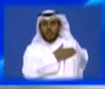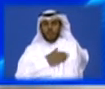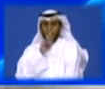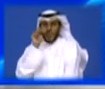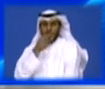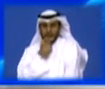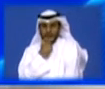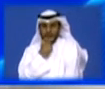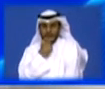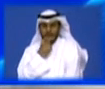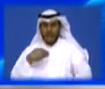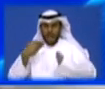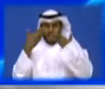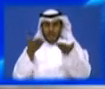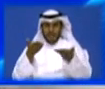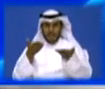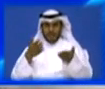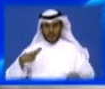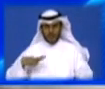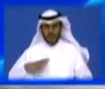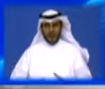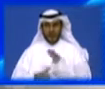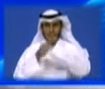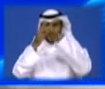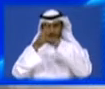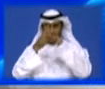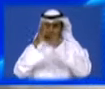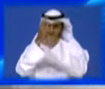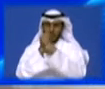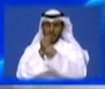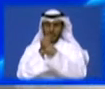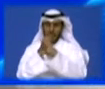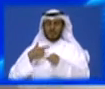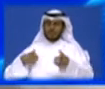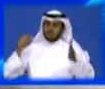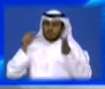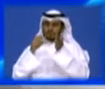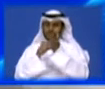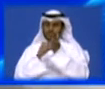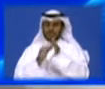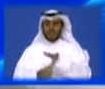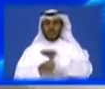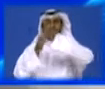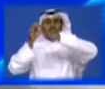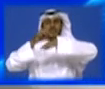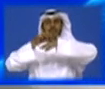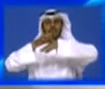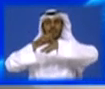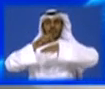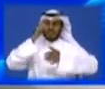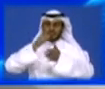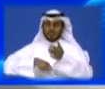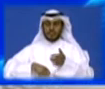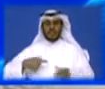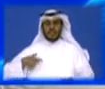الشيخ صباح الاحمد الجابر الصباح حفظه الله ورعاه ومنحه لقب القائد القائد للعمل الانساني وتسميه